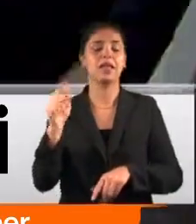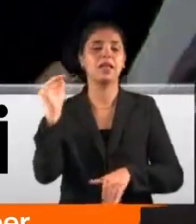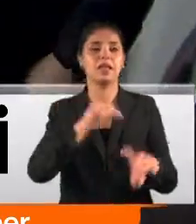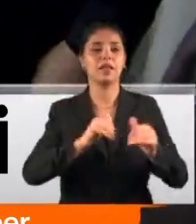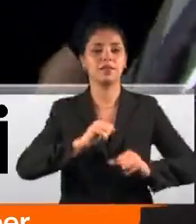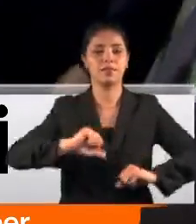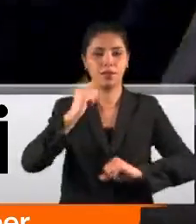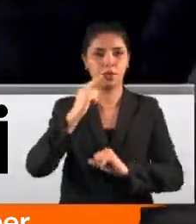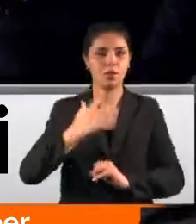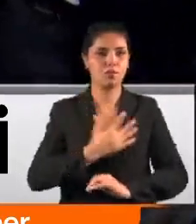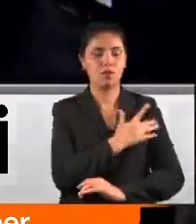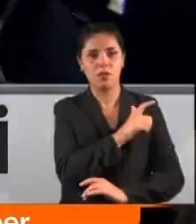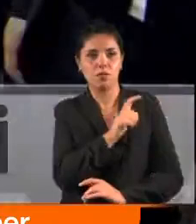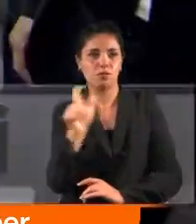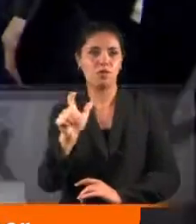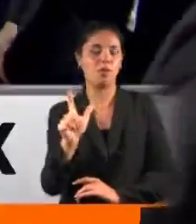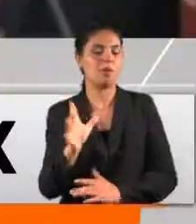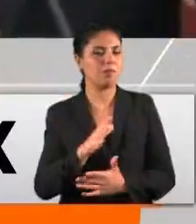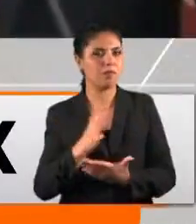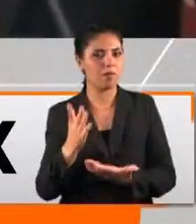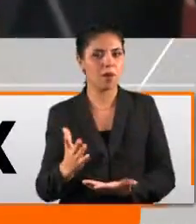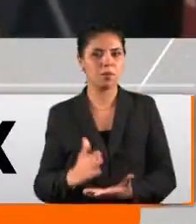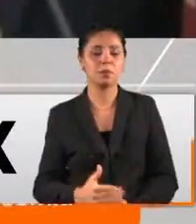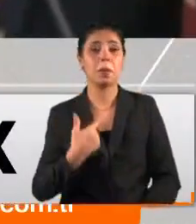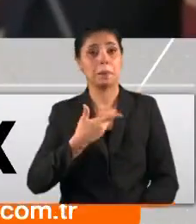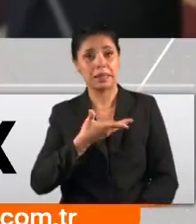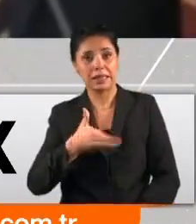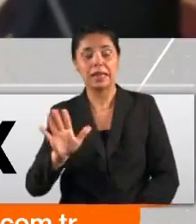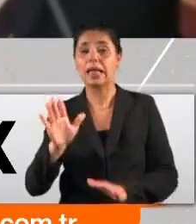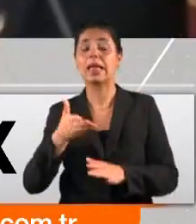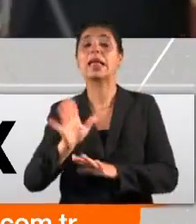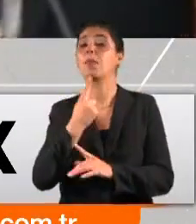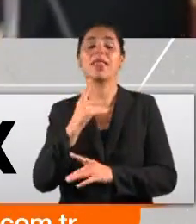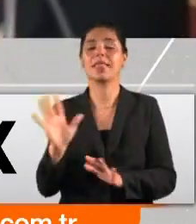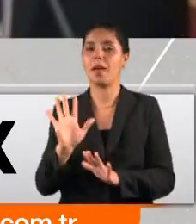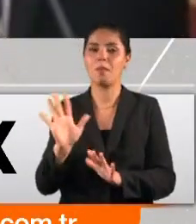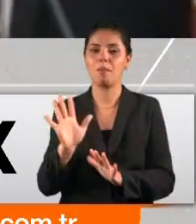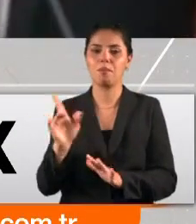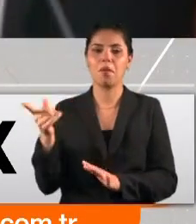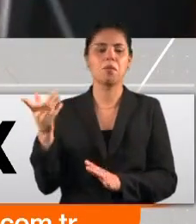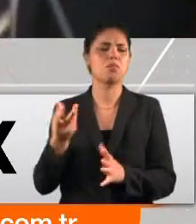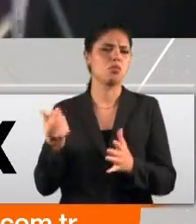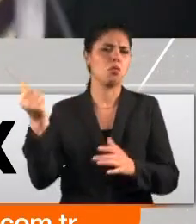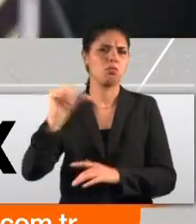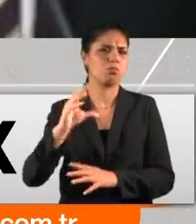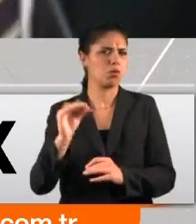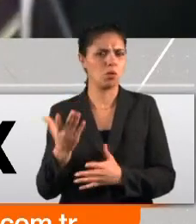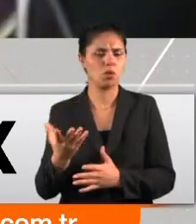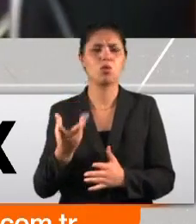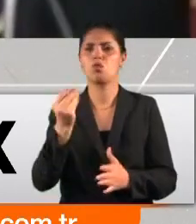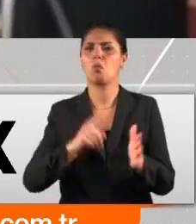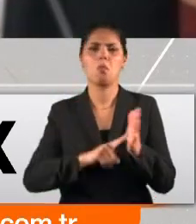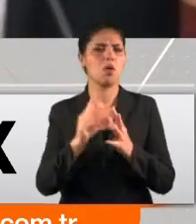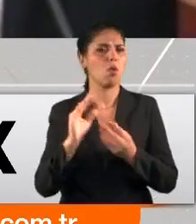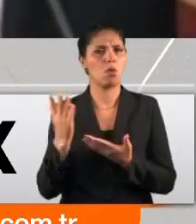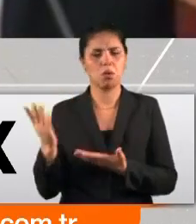CHP'den aynı tonda cevaplar da gelmeye devam ediyor. Biz gidene gitme demeyiz. Çok başarısız olabilirler. Çok başarılı